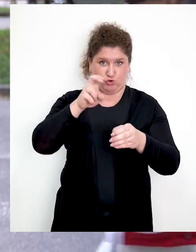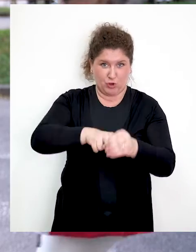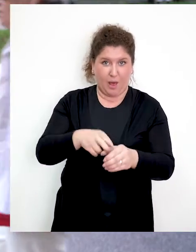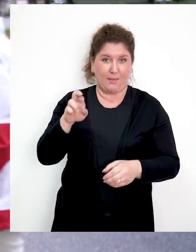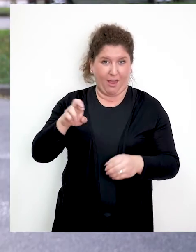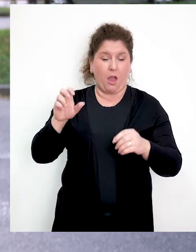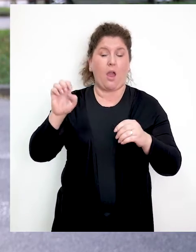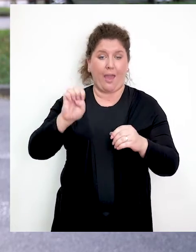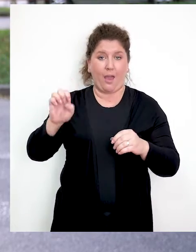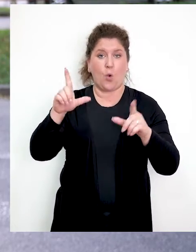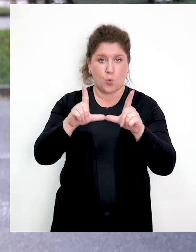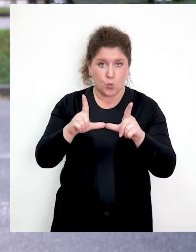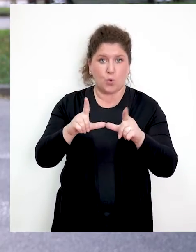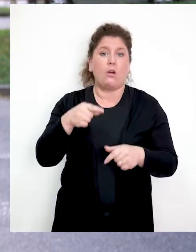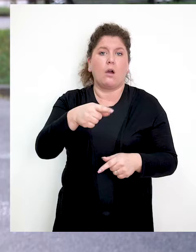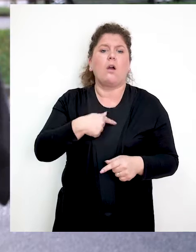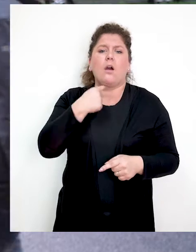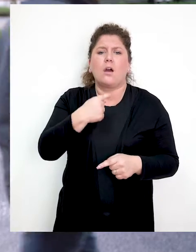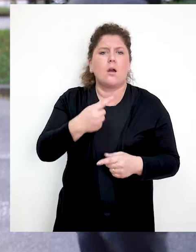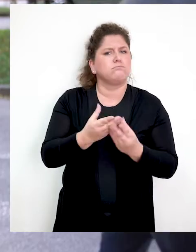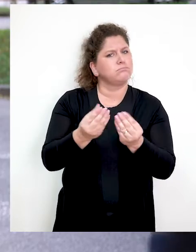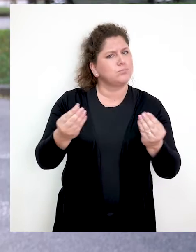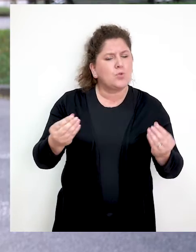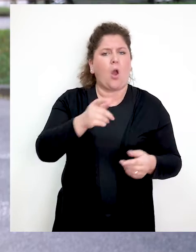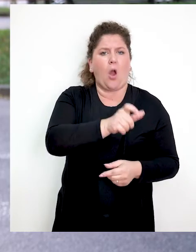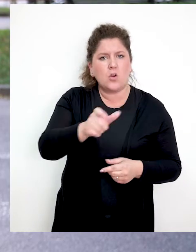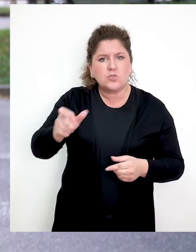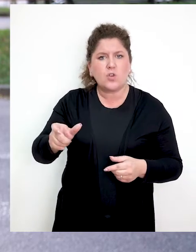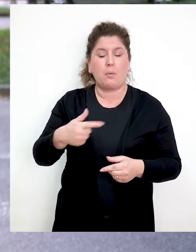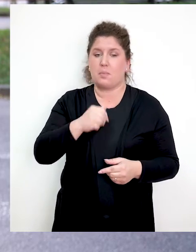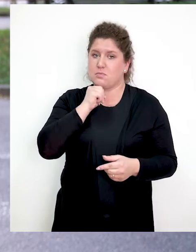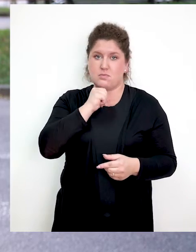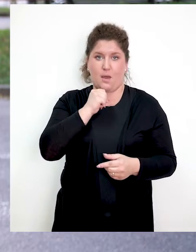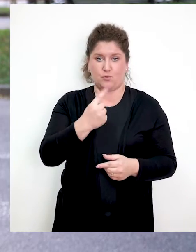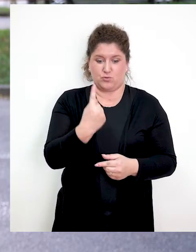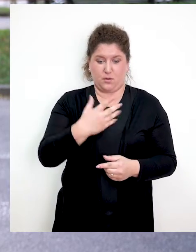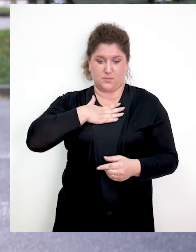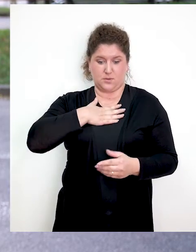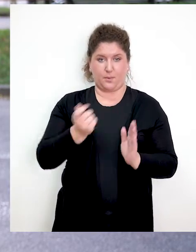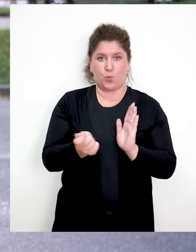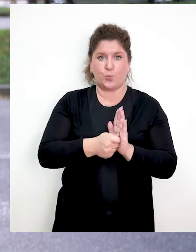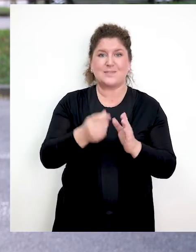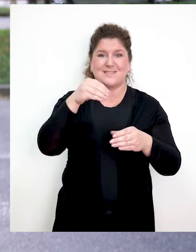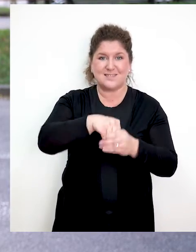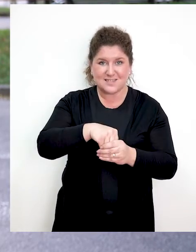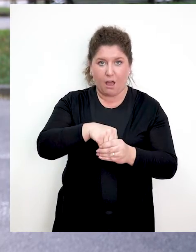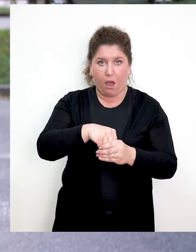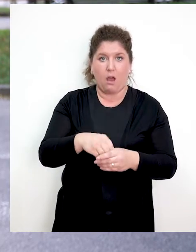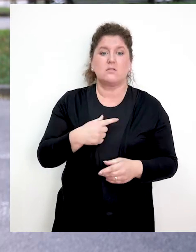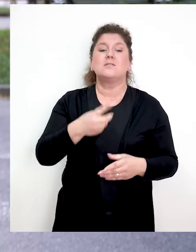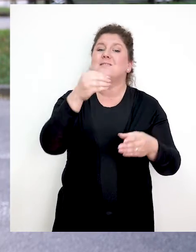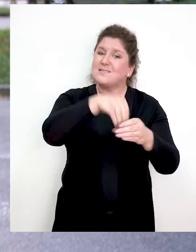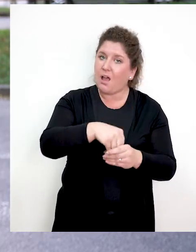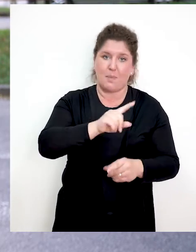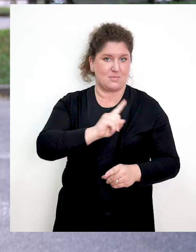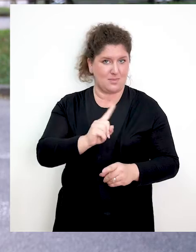cijenama, da stanovi nisu pristupačni, da su tu u posebnom položaju osobe sa invaliditetom i imaju